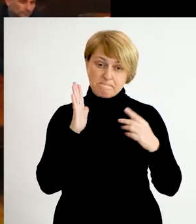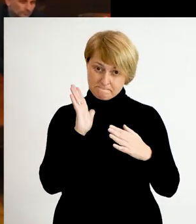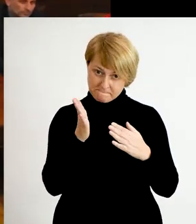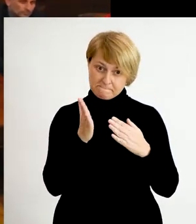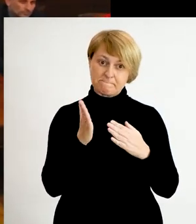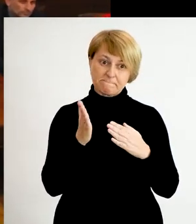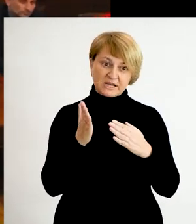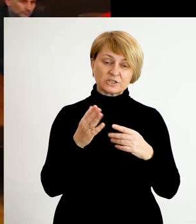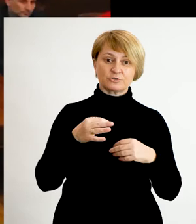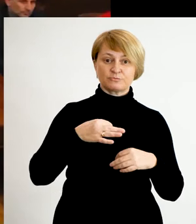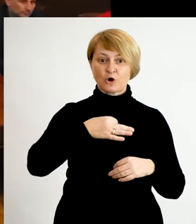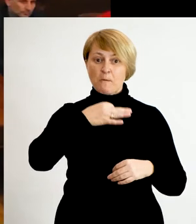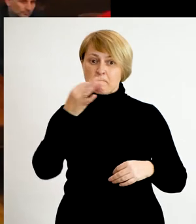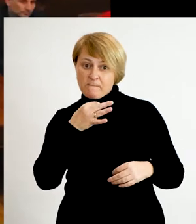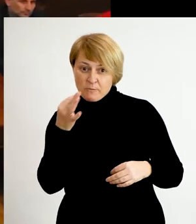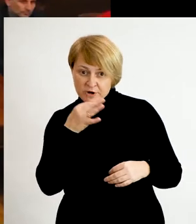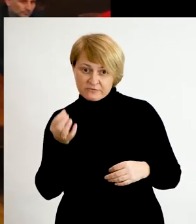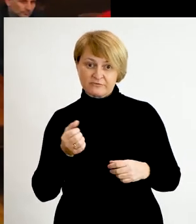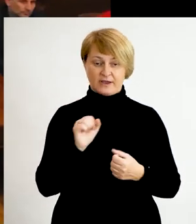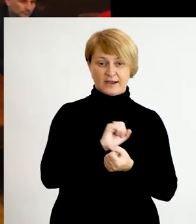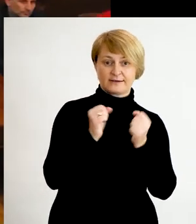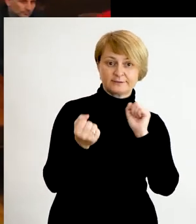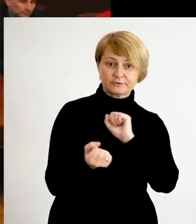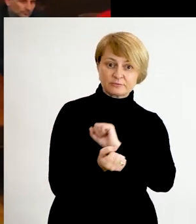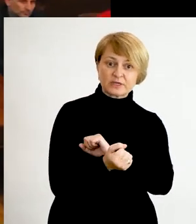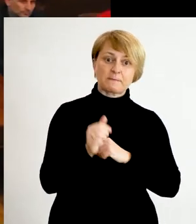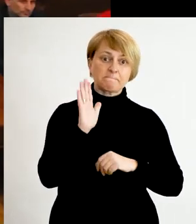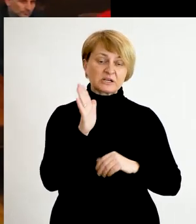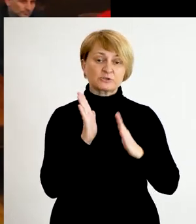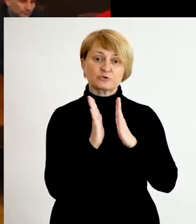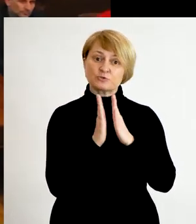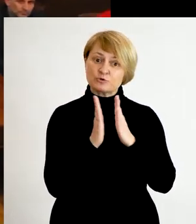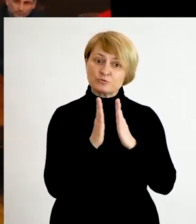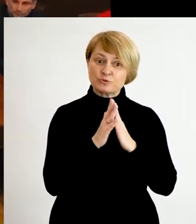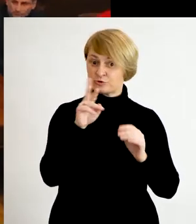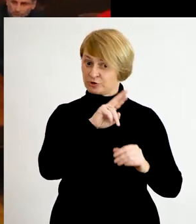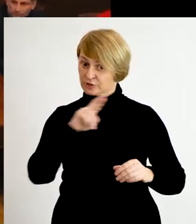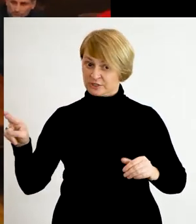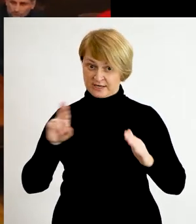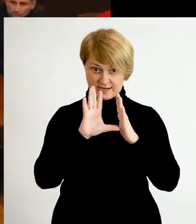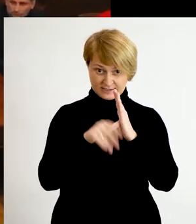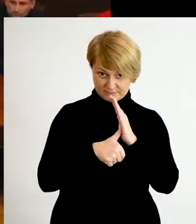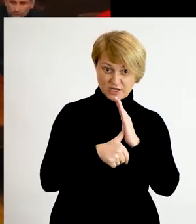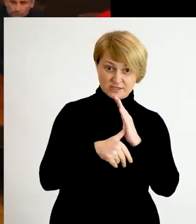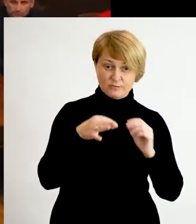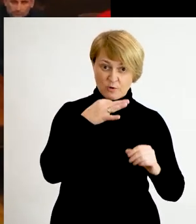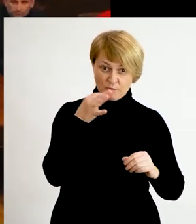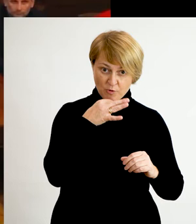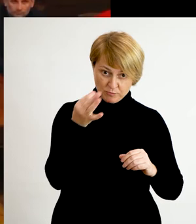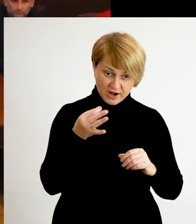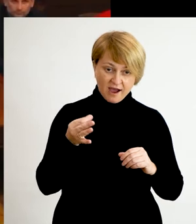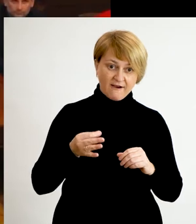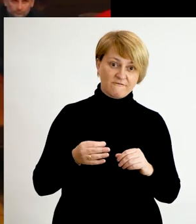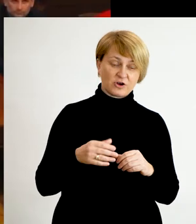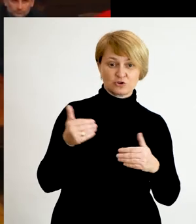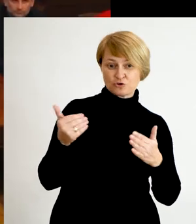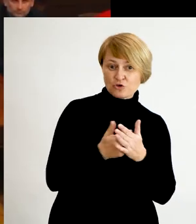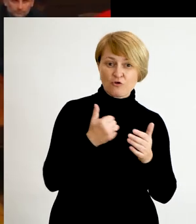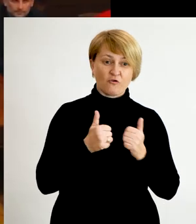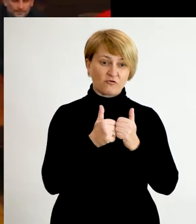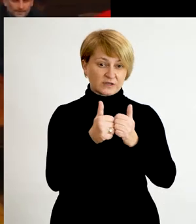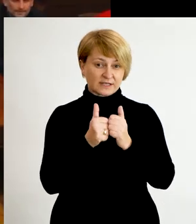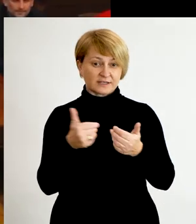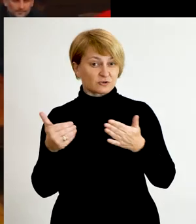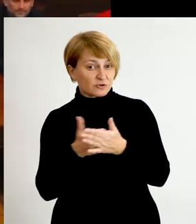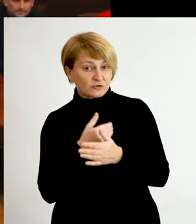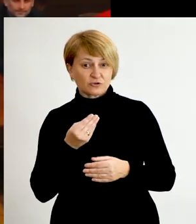dobra sytuacja, będzie mógł być korygowany. Będziemy prosić radnych o korekty, tak żeby wprowadzać bądź nowe